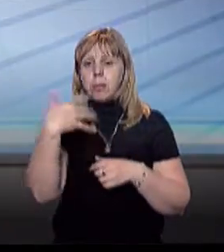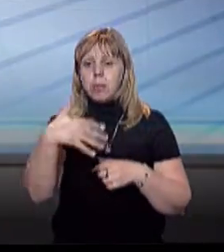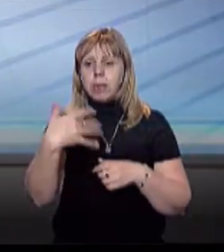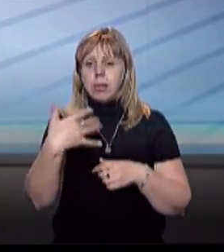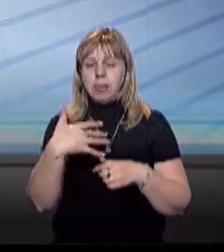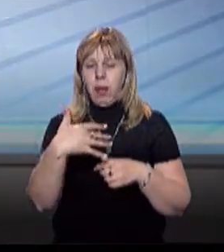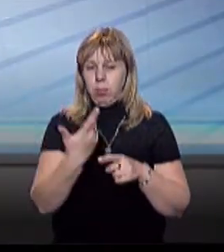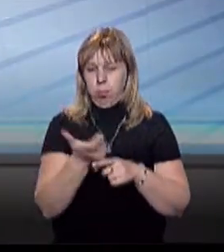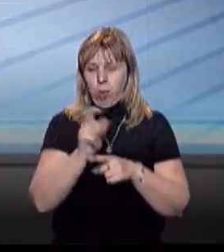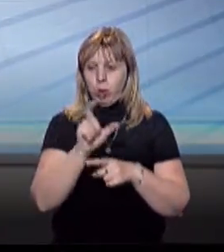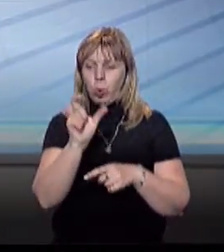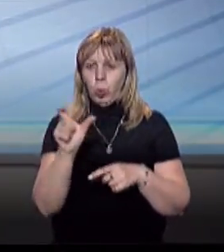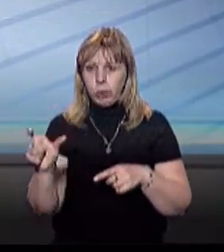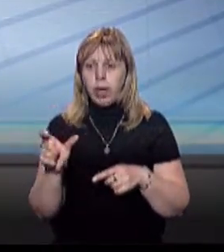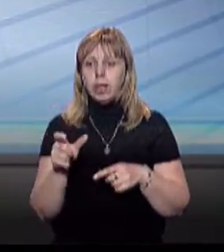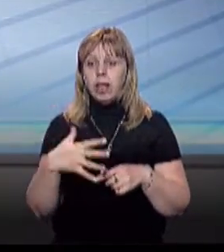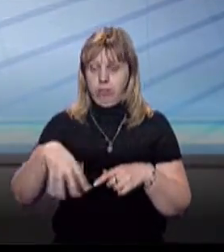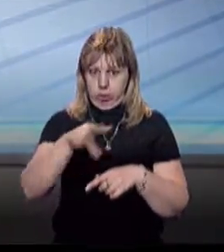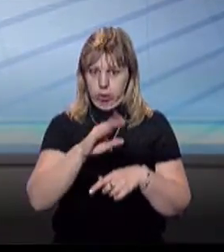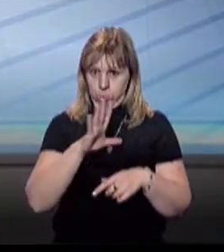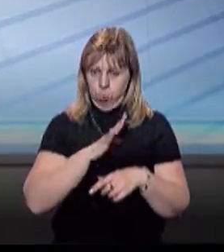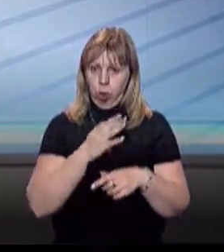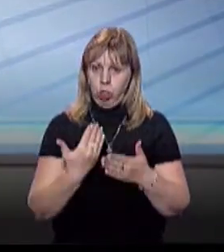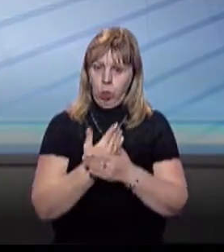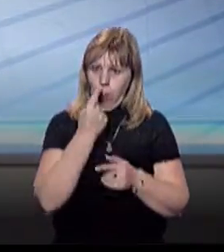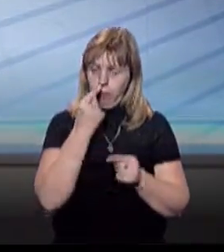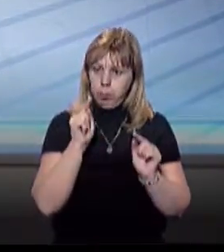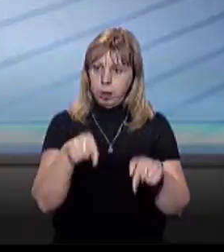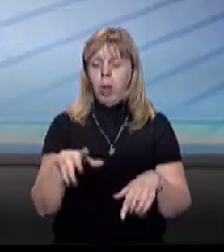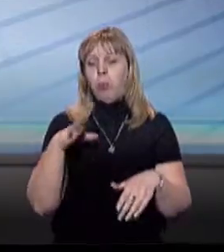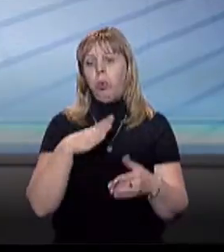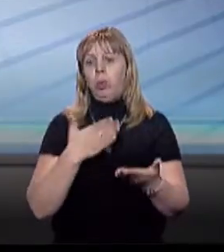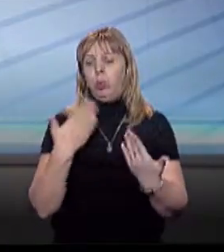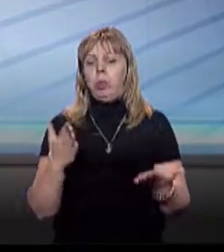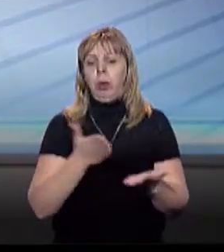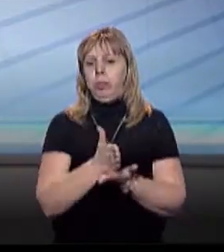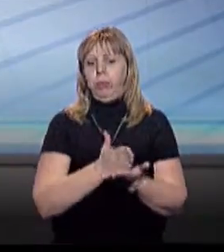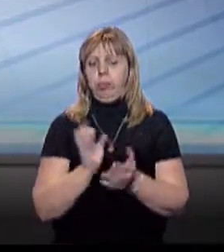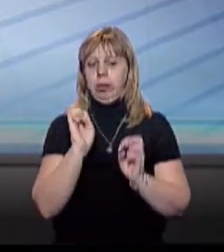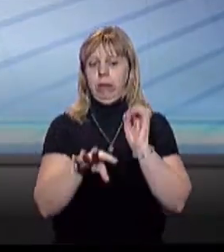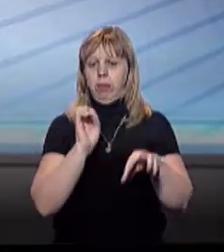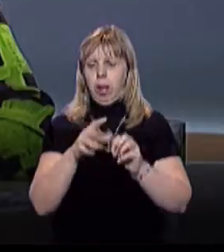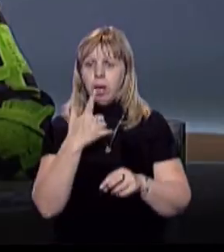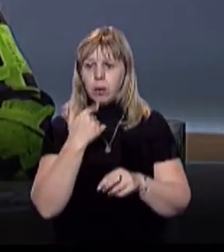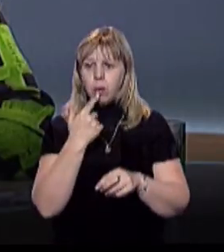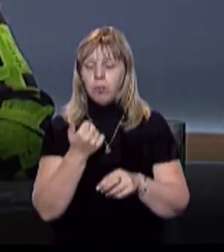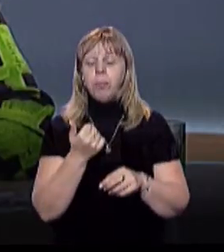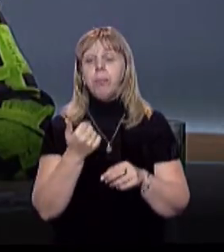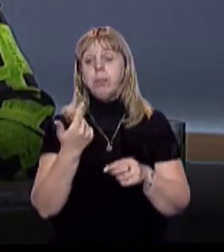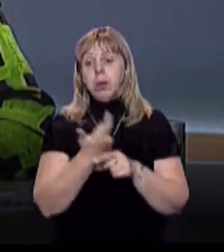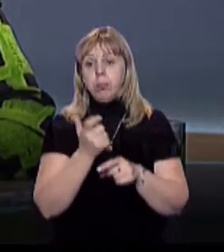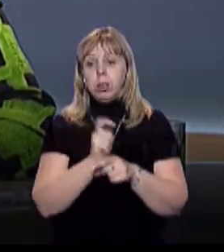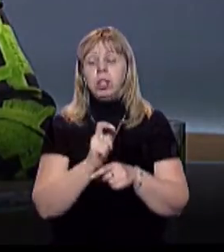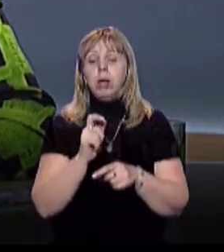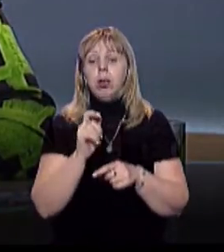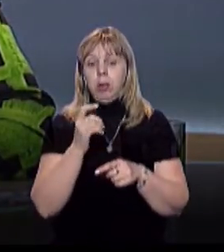з гаком людей, так, всі були новачками? Чи були люди, які вже кілька разів були донором? Здебільшого були люди, котрі